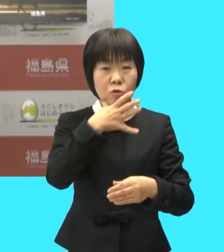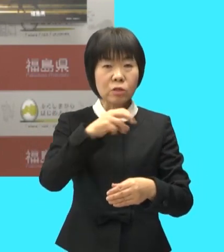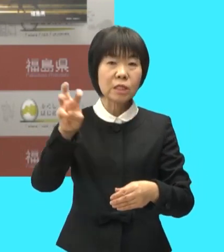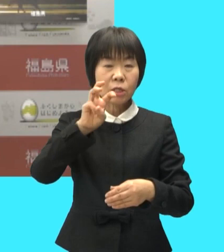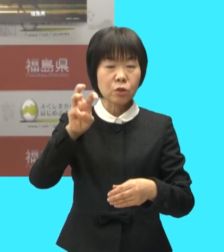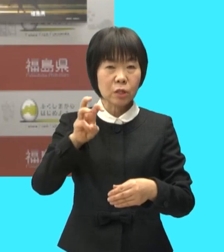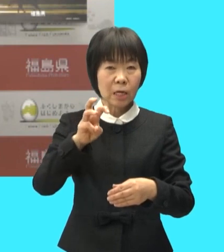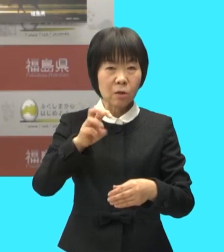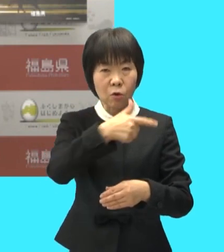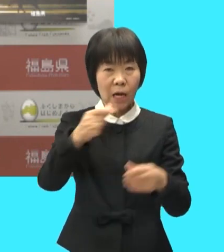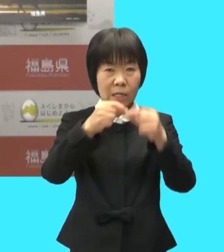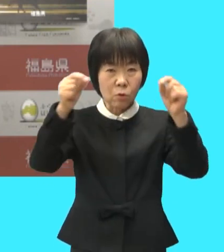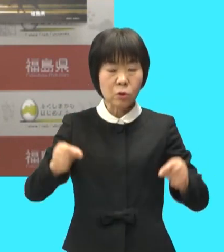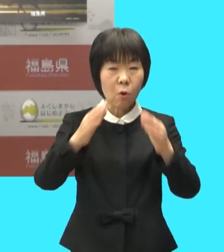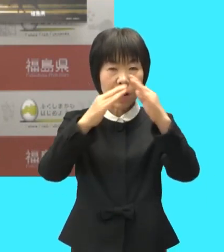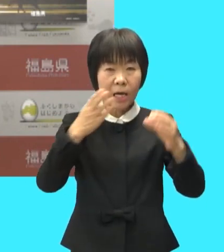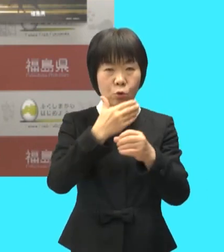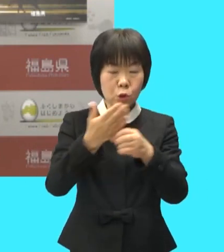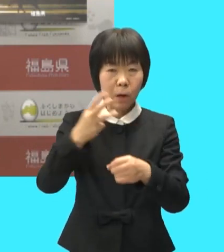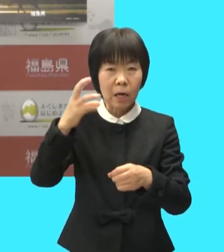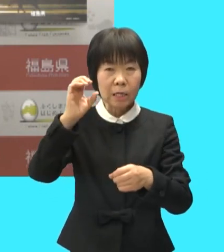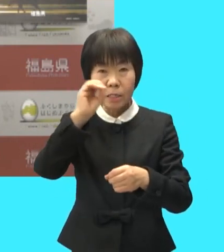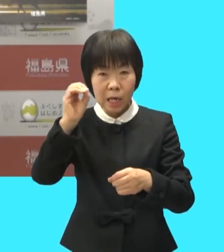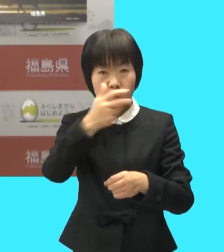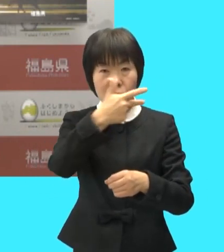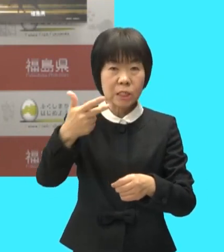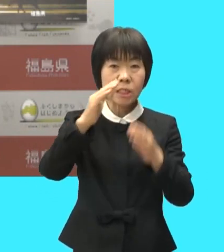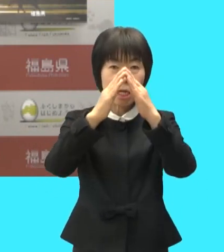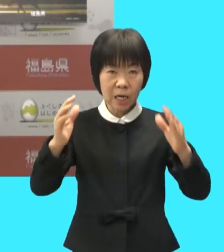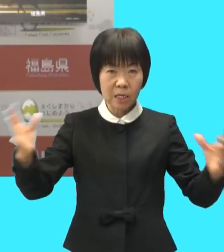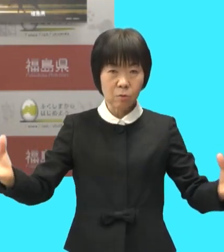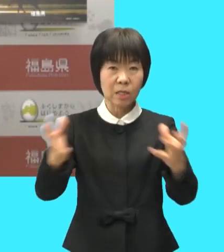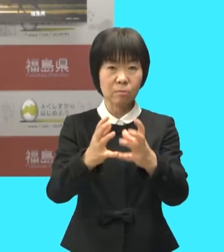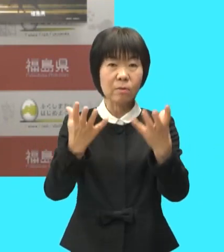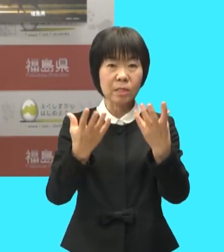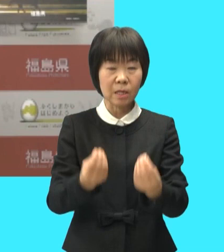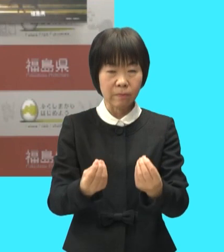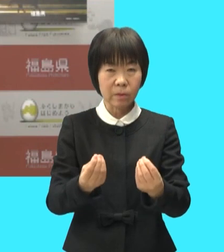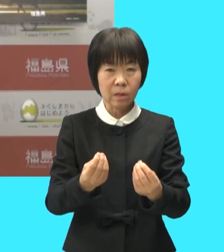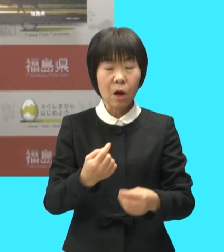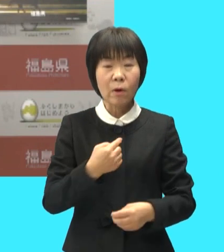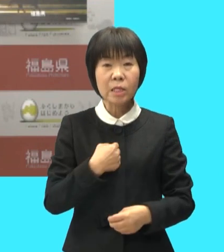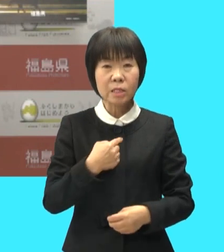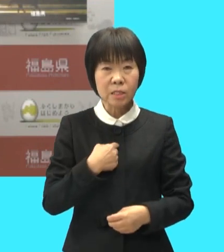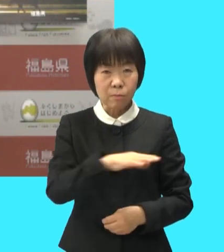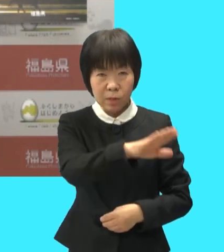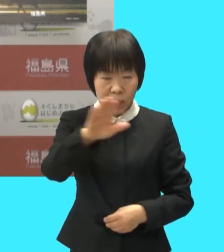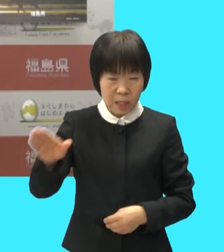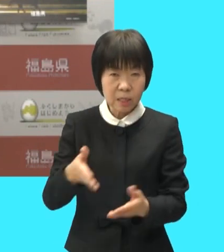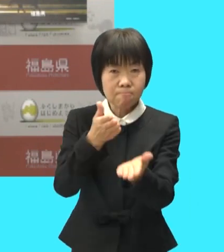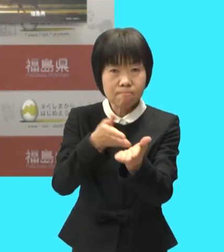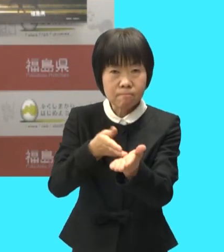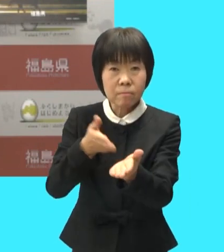島ゼロ次会に集まっていただきました。私自身ステージから彼らに語りかけ、